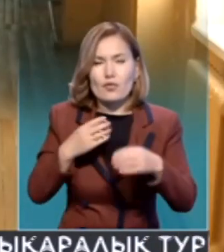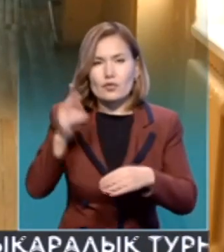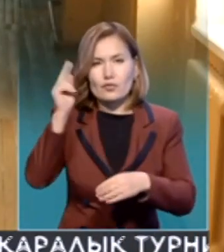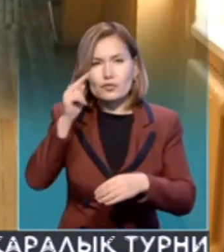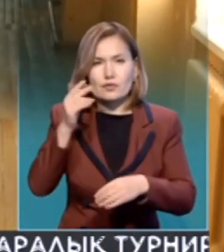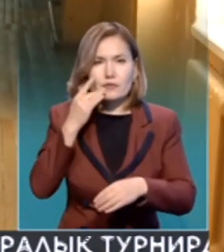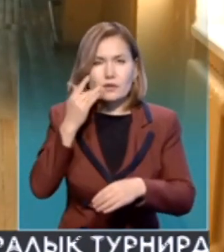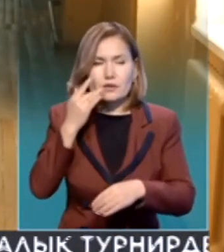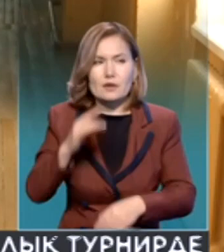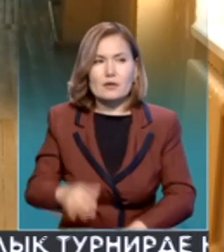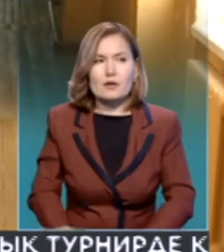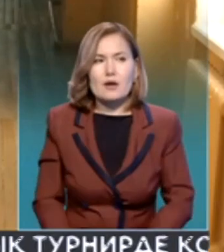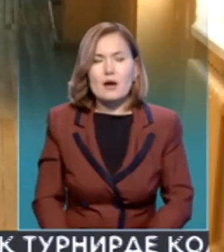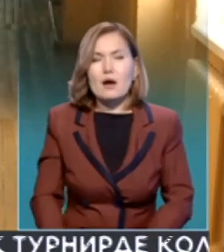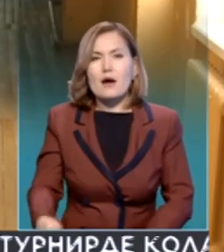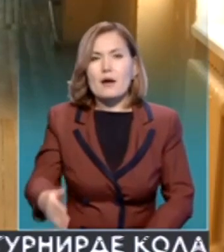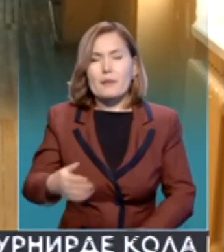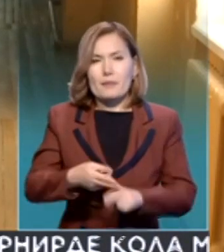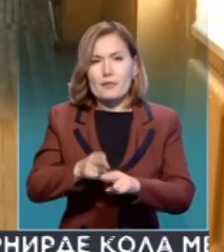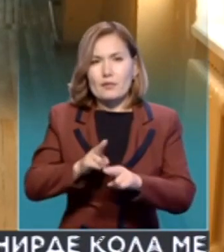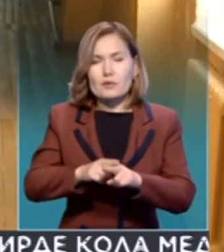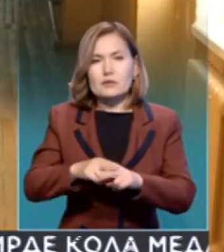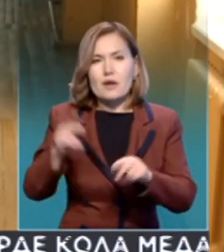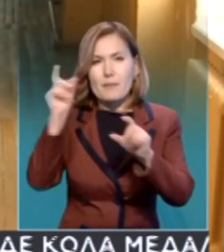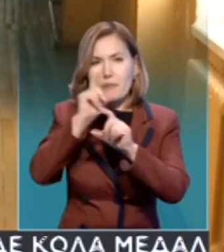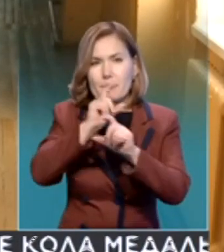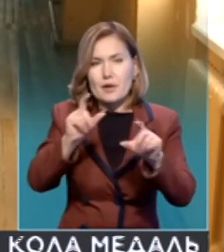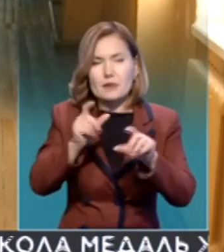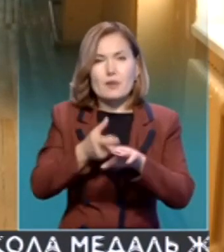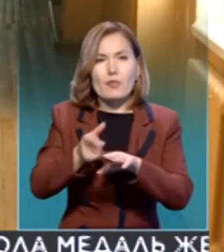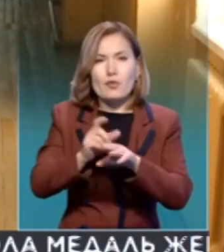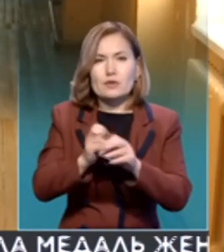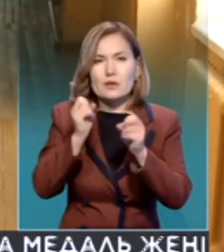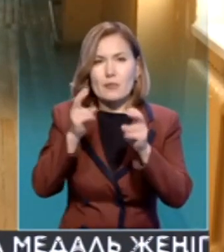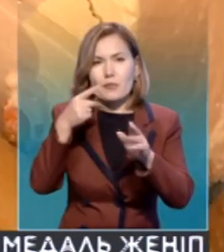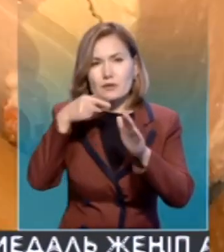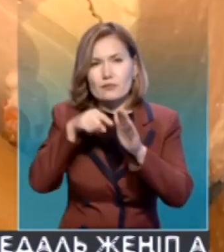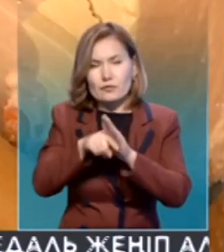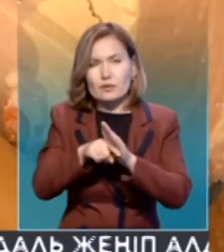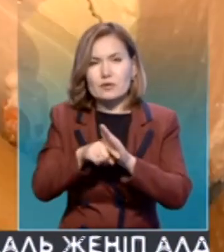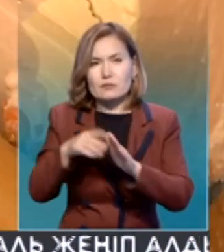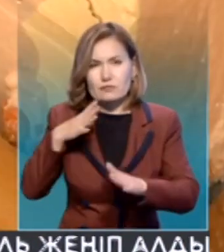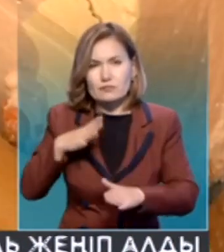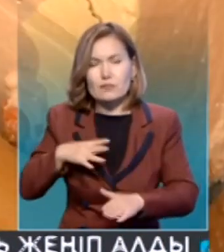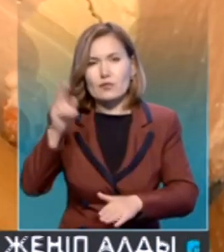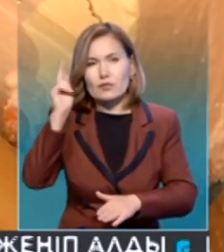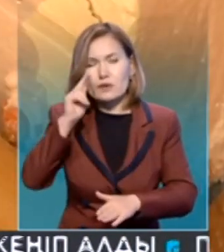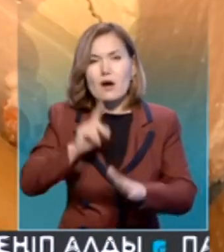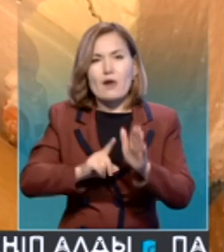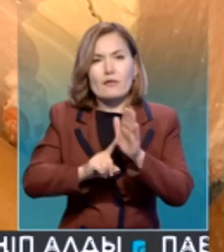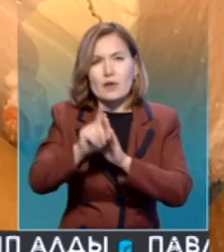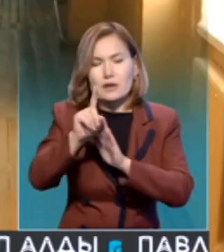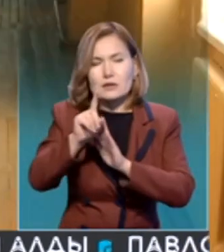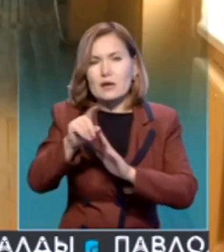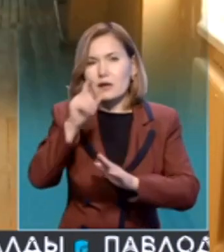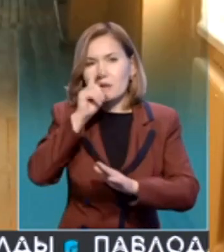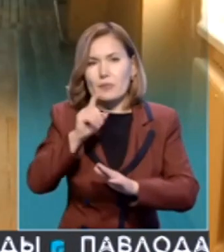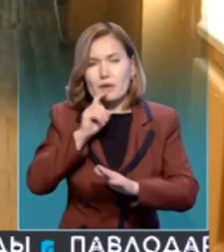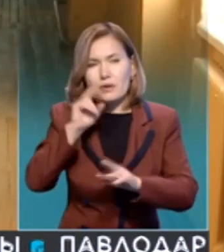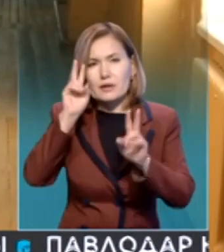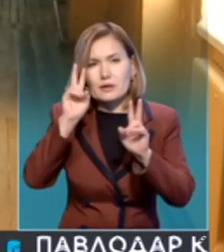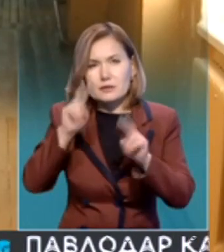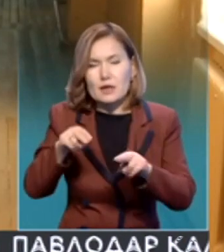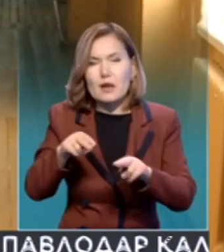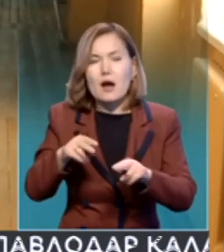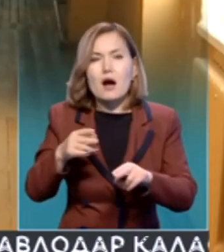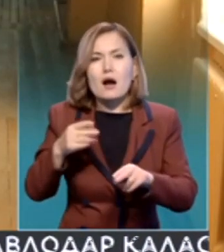білінбейді. Бірақ басқа кісі бізге айтты, ол қауіпті, өте қауіпті жағдай тұрған. Біз басында бұл білмеген соң үрей болмаған,